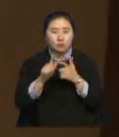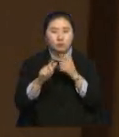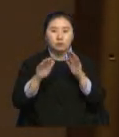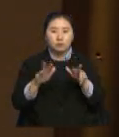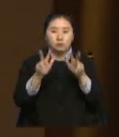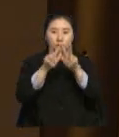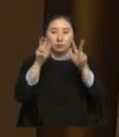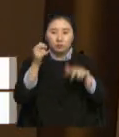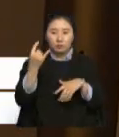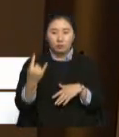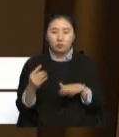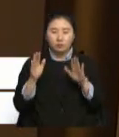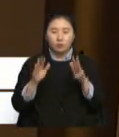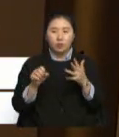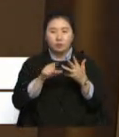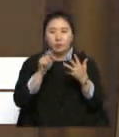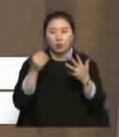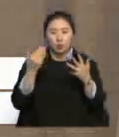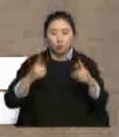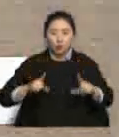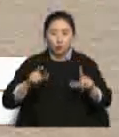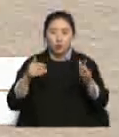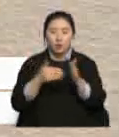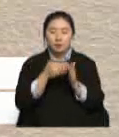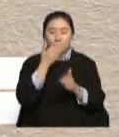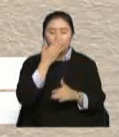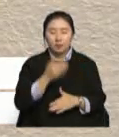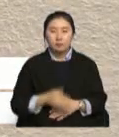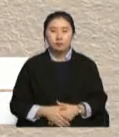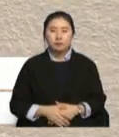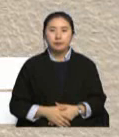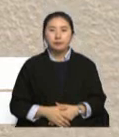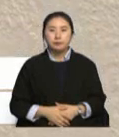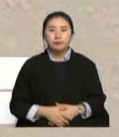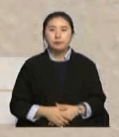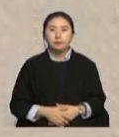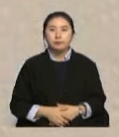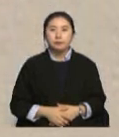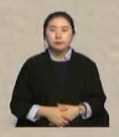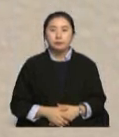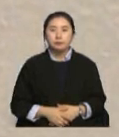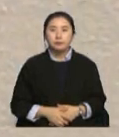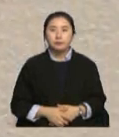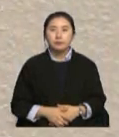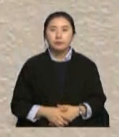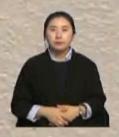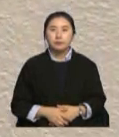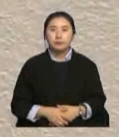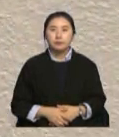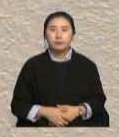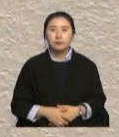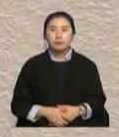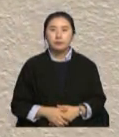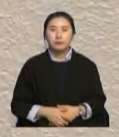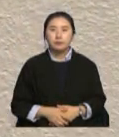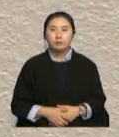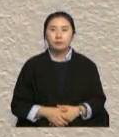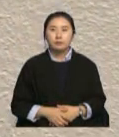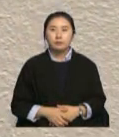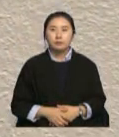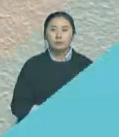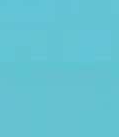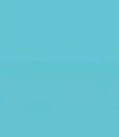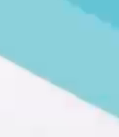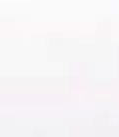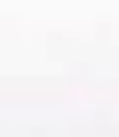이번 전시회는 오는 8월 9일까지 감상할 수 있습니다. 딜라이브 서울 경기 케이블 TV 이승준입니다.